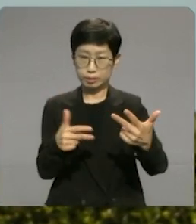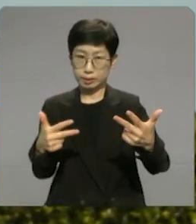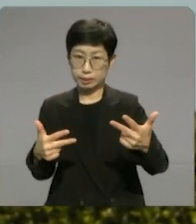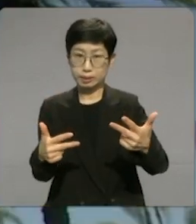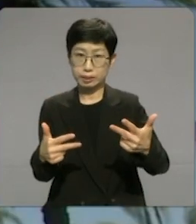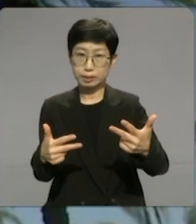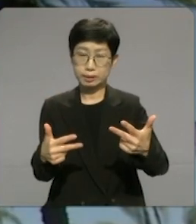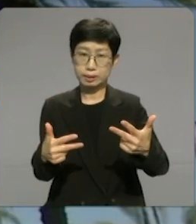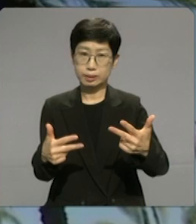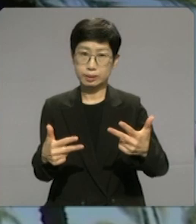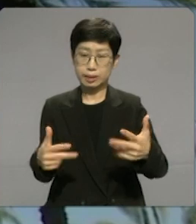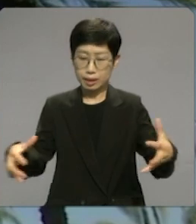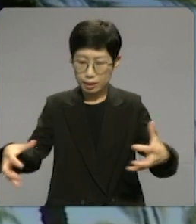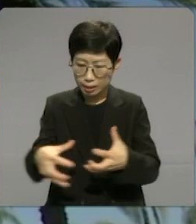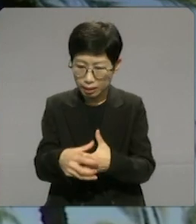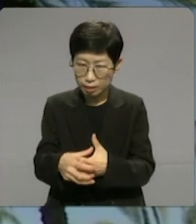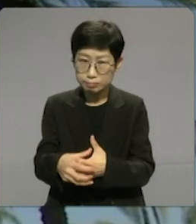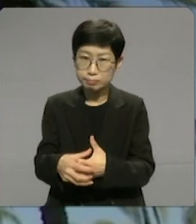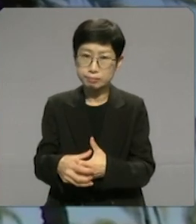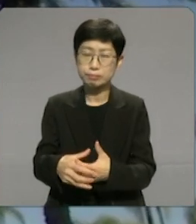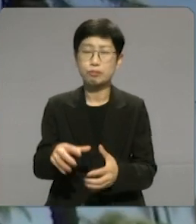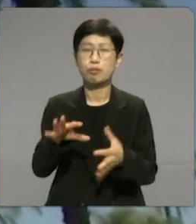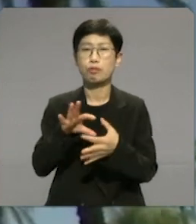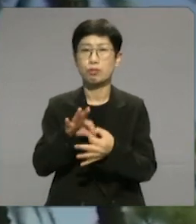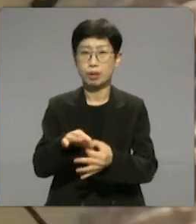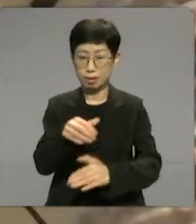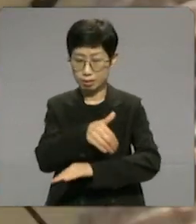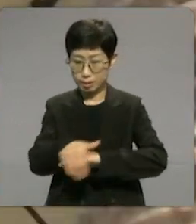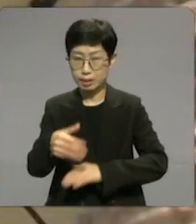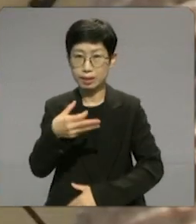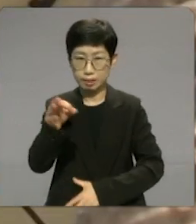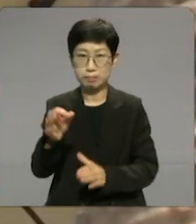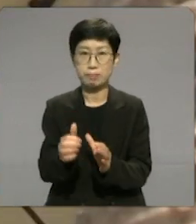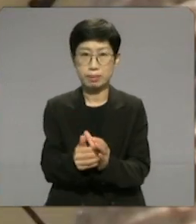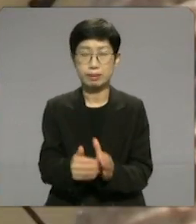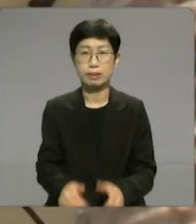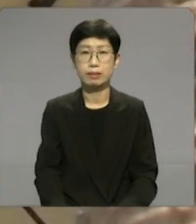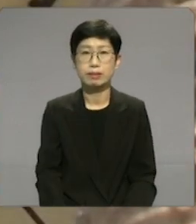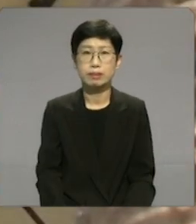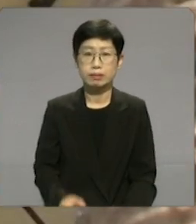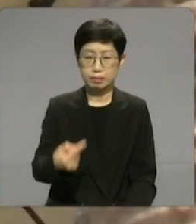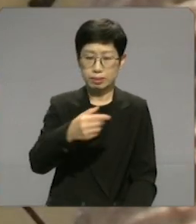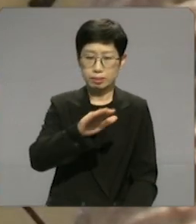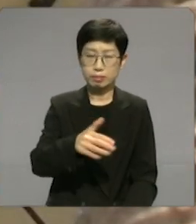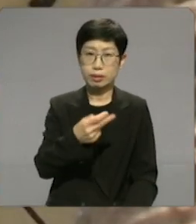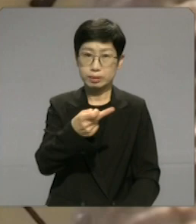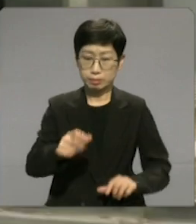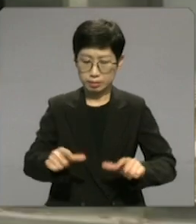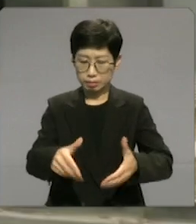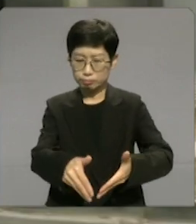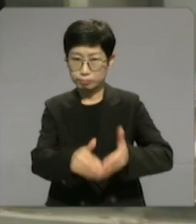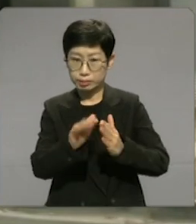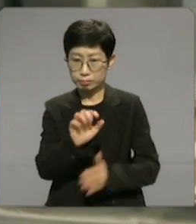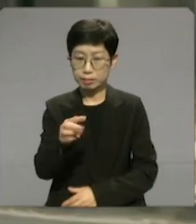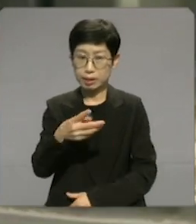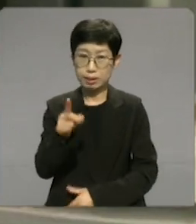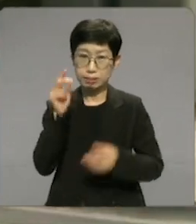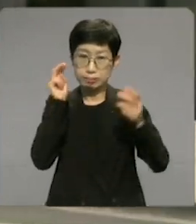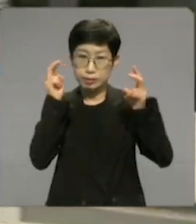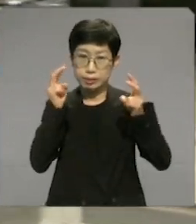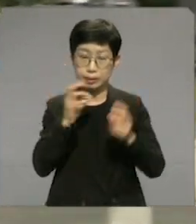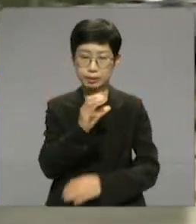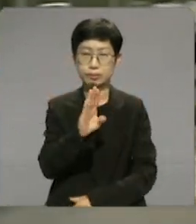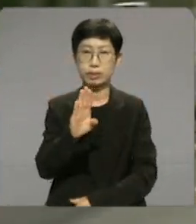파라마운트를 스카이댄스에 합병하는 안건에 대해 승인했다고 밝혔는데요. 1912년 창립된 파라마운트는